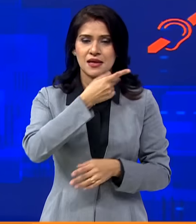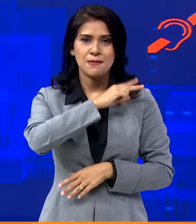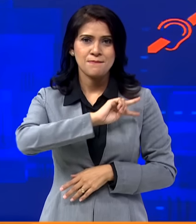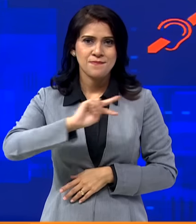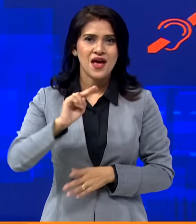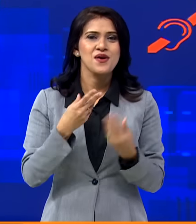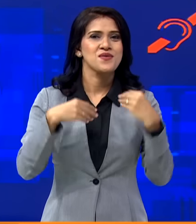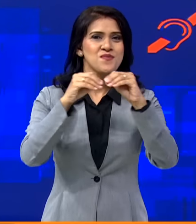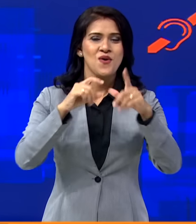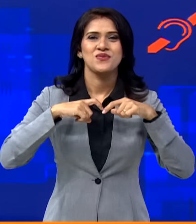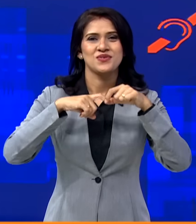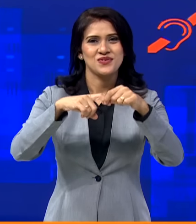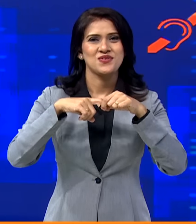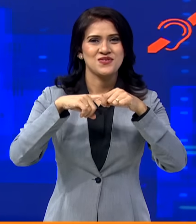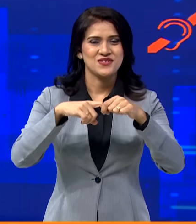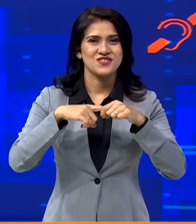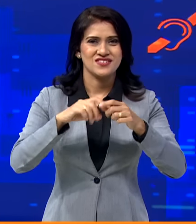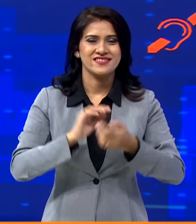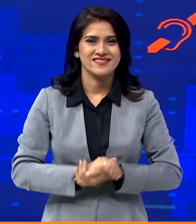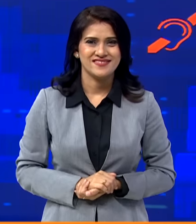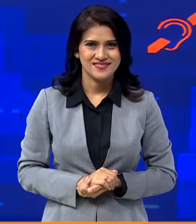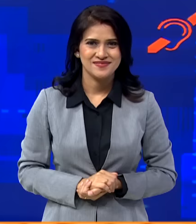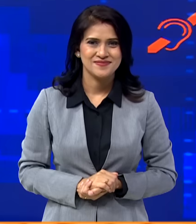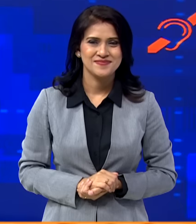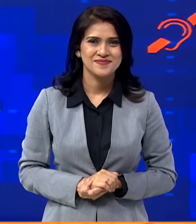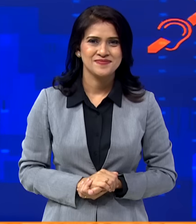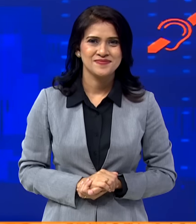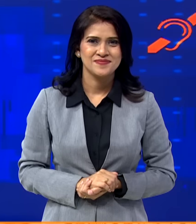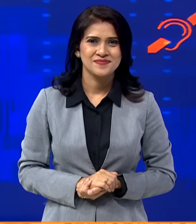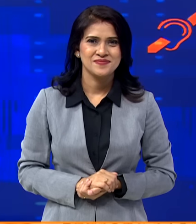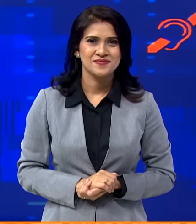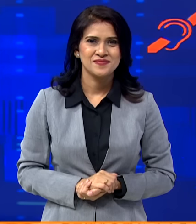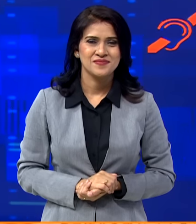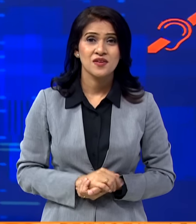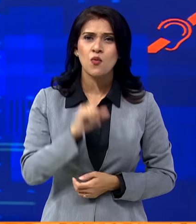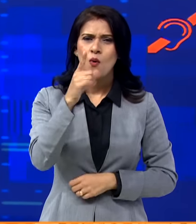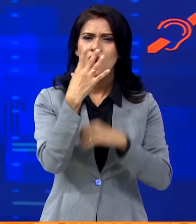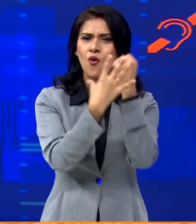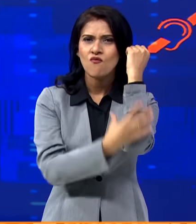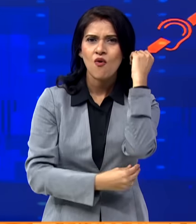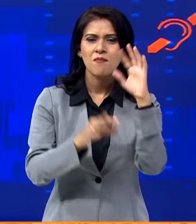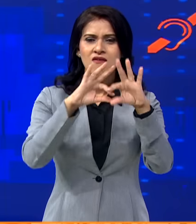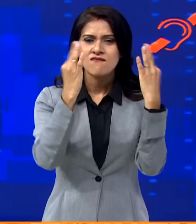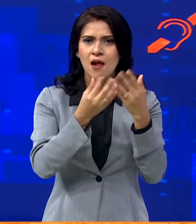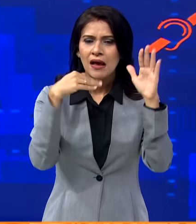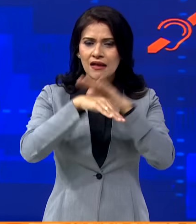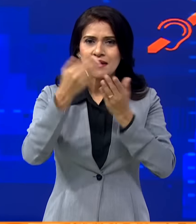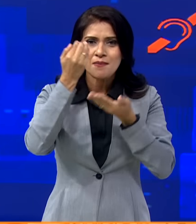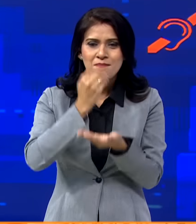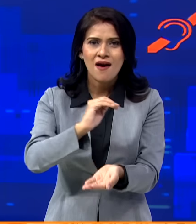में आचार्य कृष्णम पर इल्जाम सवालात का एक एक गरीब घर में पैदा हुआ